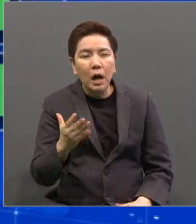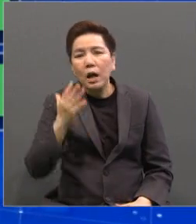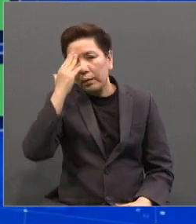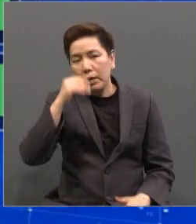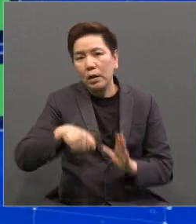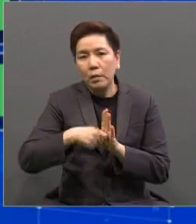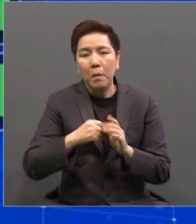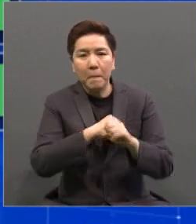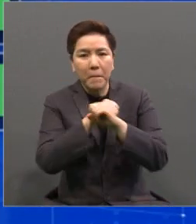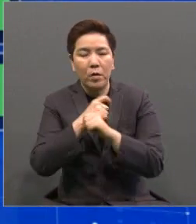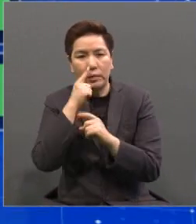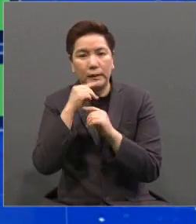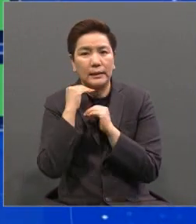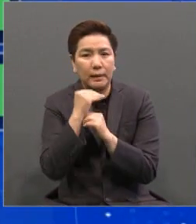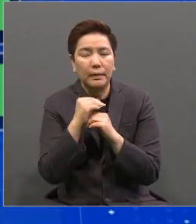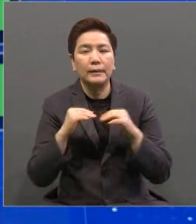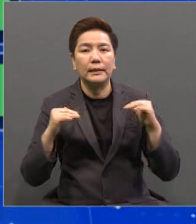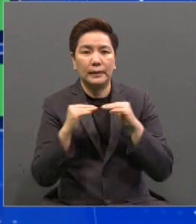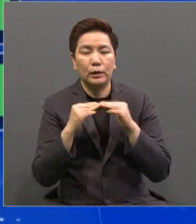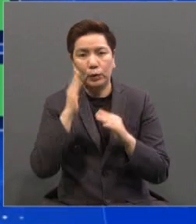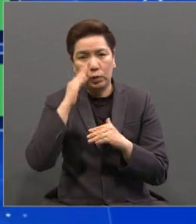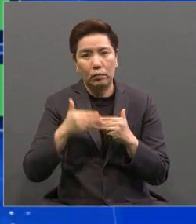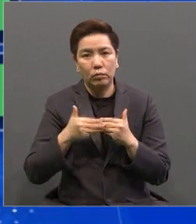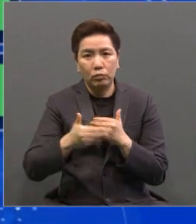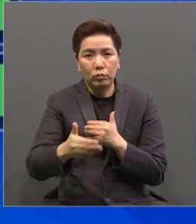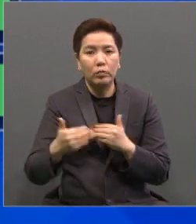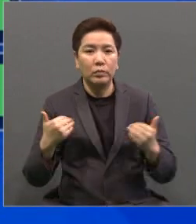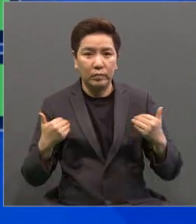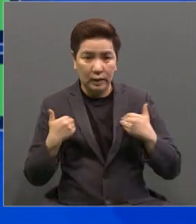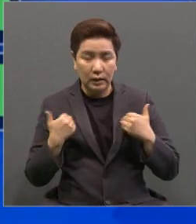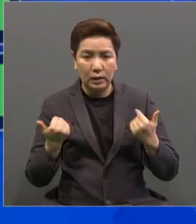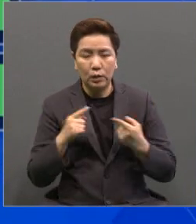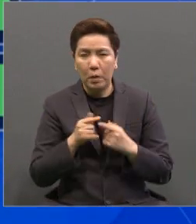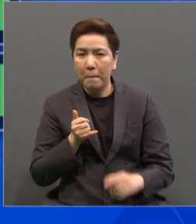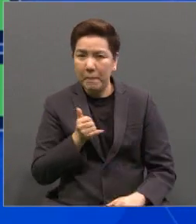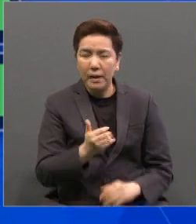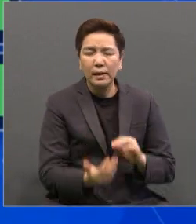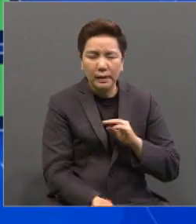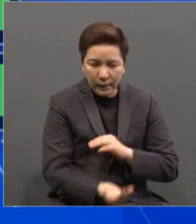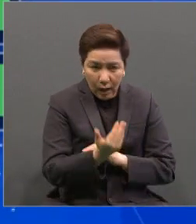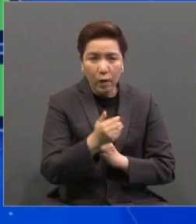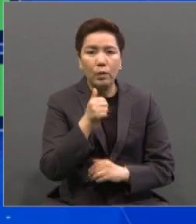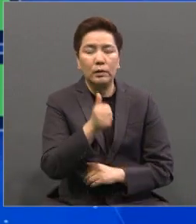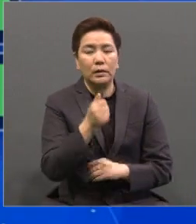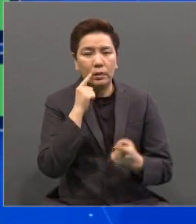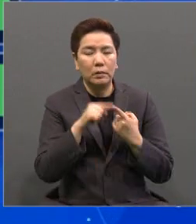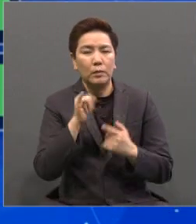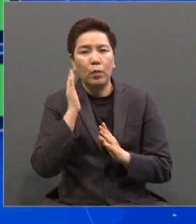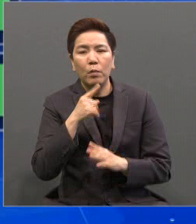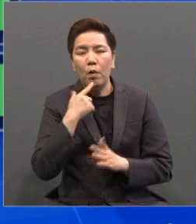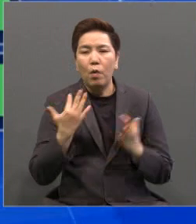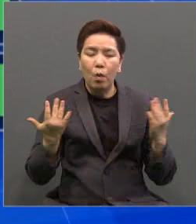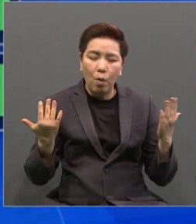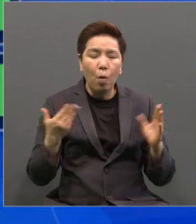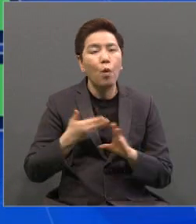เพื่อป้องกันการถูกจำกัดสิทธิ์ตามกฎหมายที่กำหนดเอาไว้ด้วยค่ะไปแต่เช้าก็ยังดีนะคะบางคนเนี่ยเขาบอก